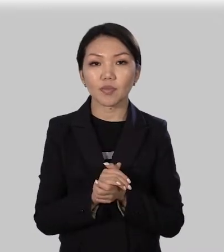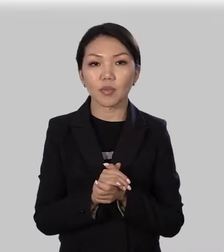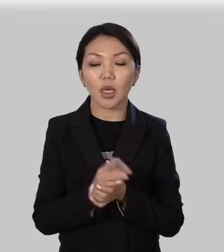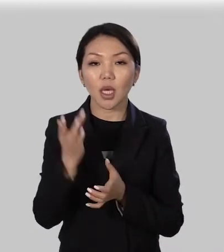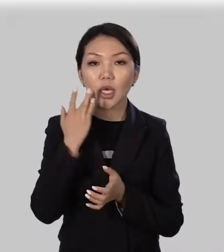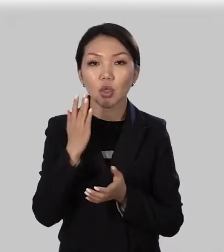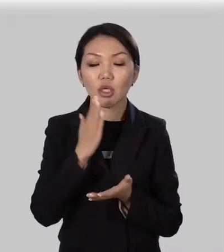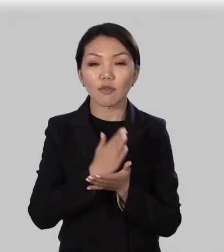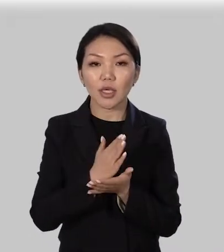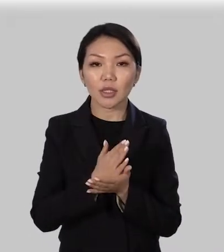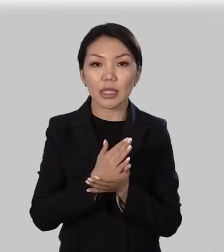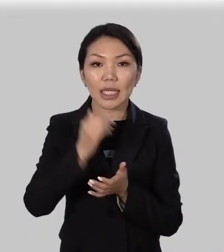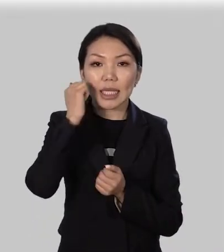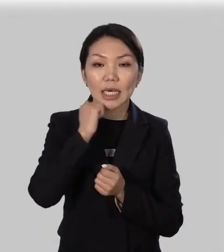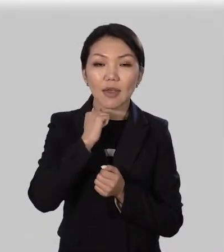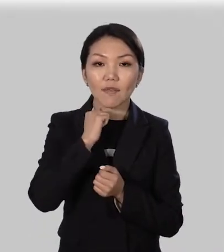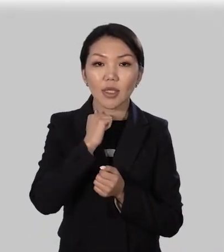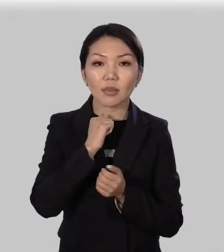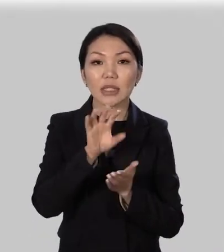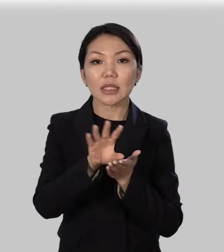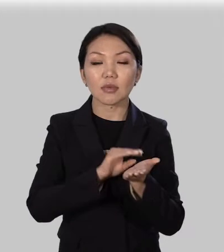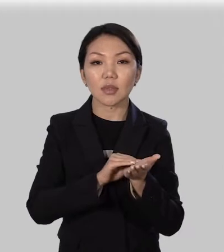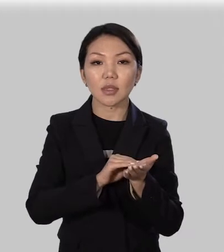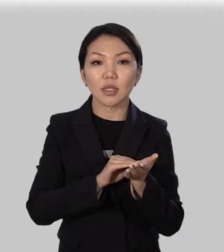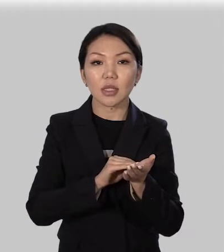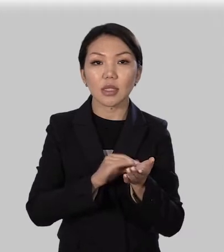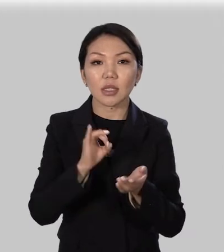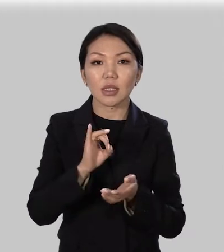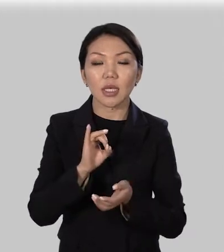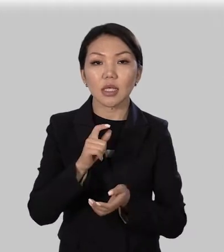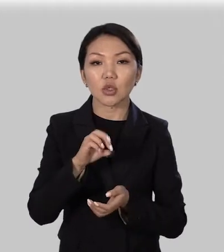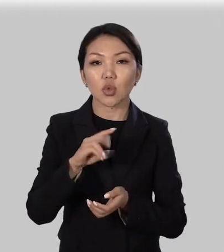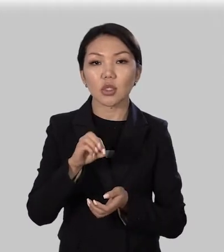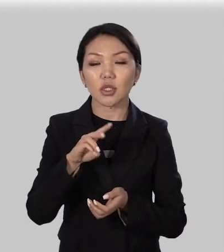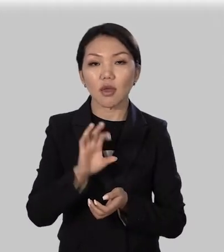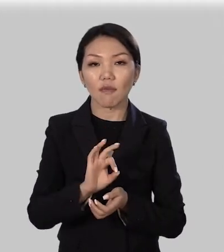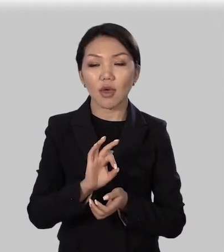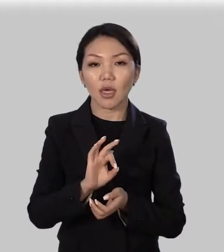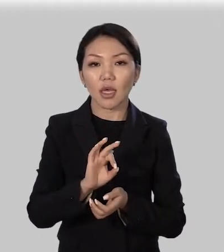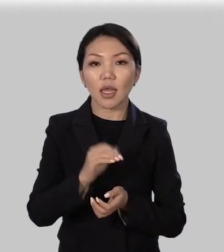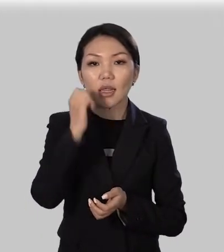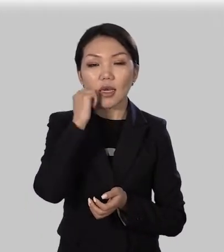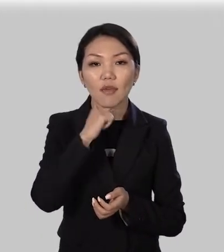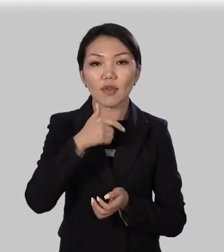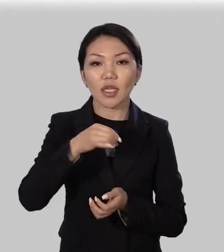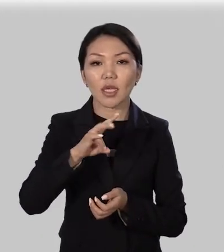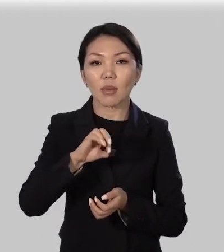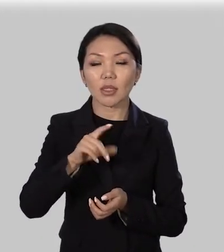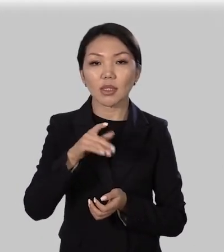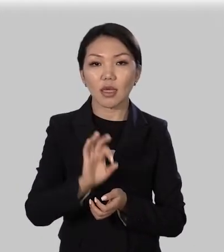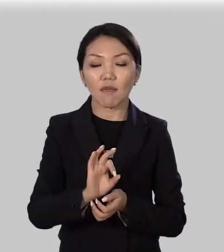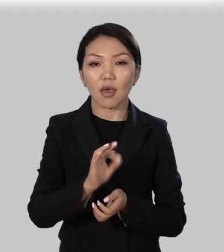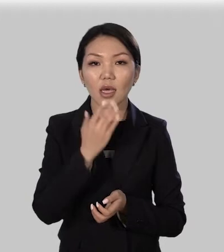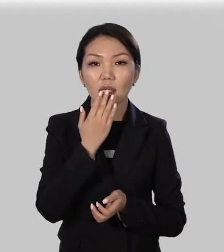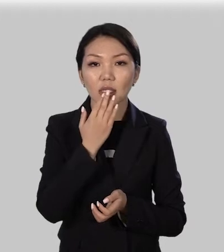слова, которое является древним заимствованием из готского языка или другого древнегерманского диалекта,